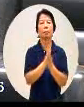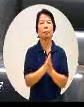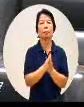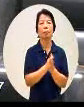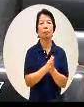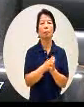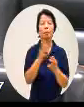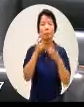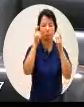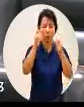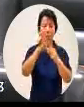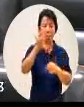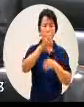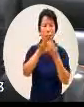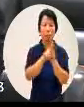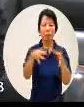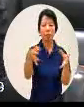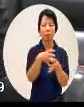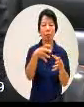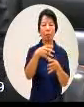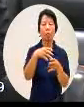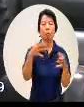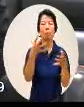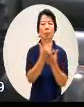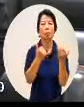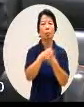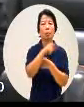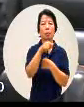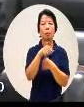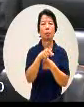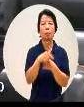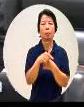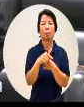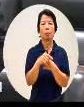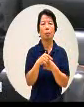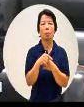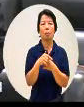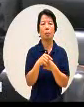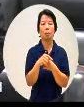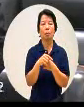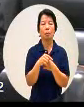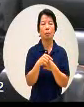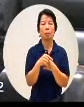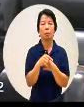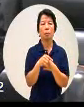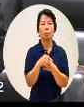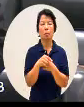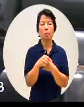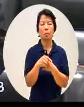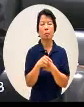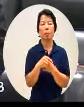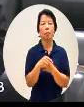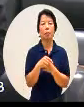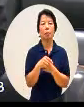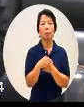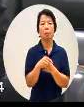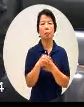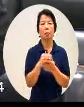五年高雄中學的同班同學下一頁上一頁